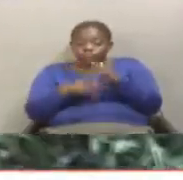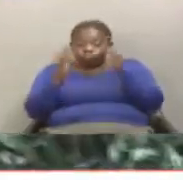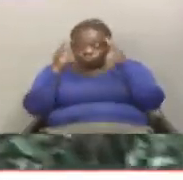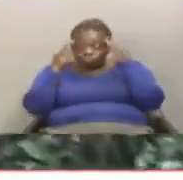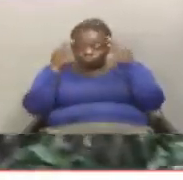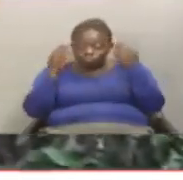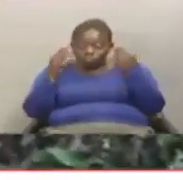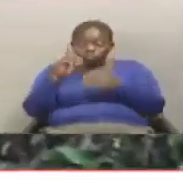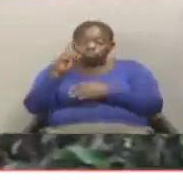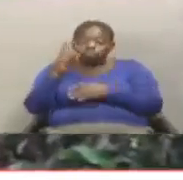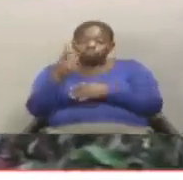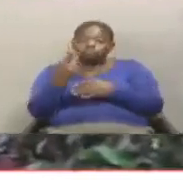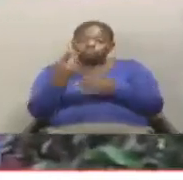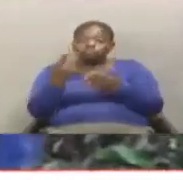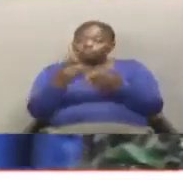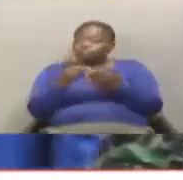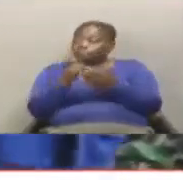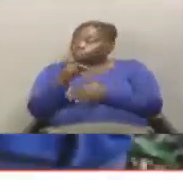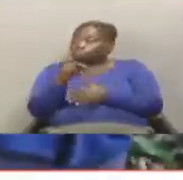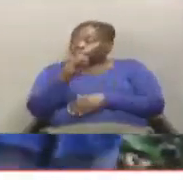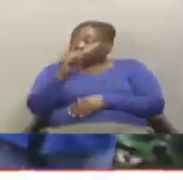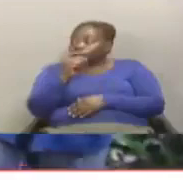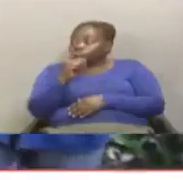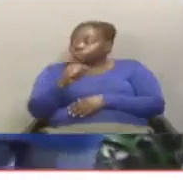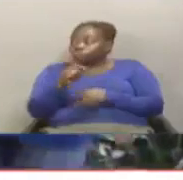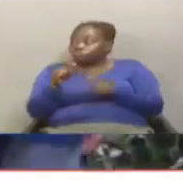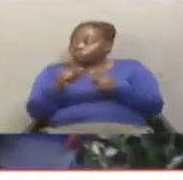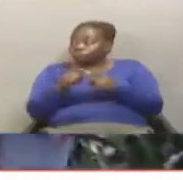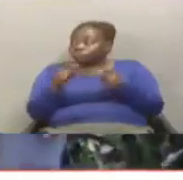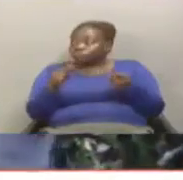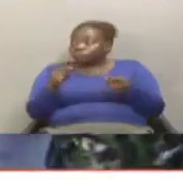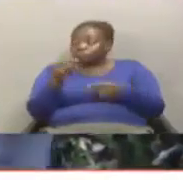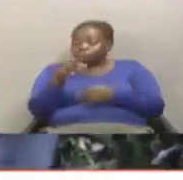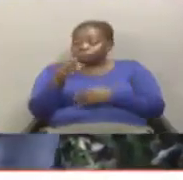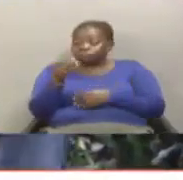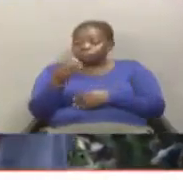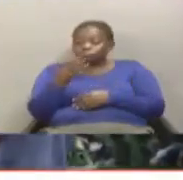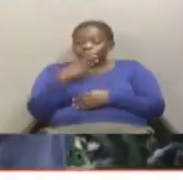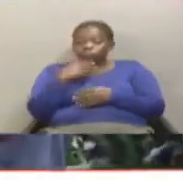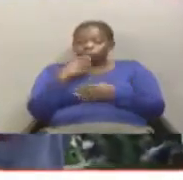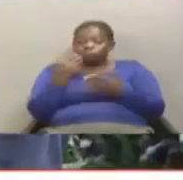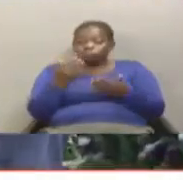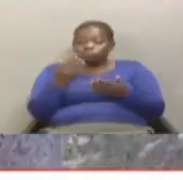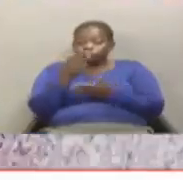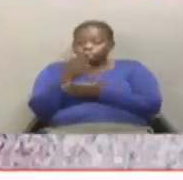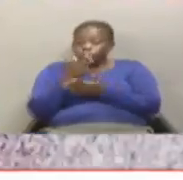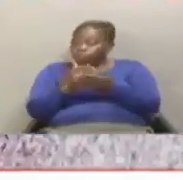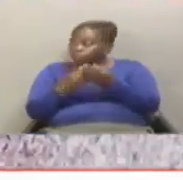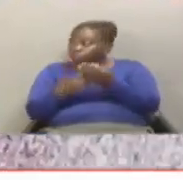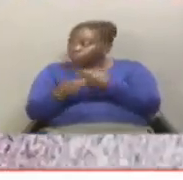waliwo abasooka okusasula jajjawe era nga yatadde mu sente ze nga yagala kusala mpoloti azitunde.